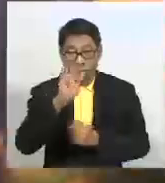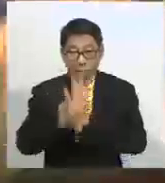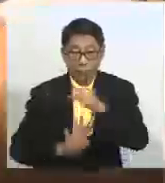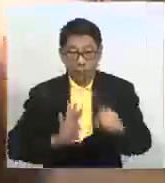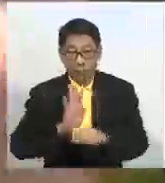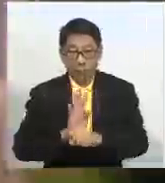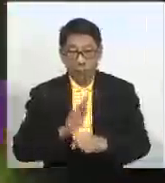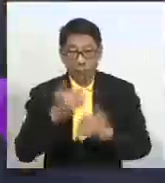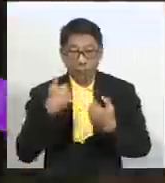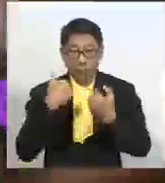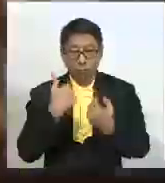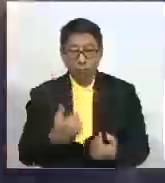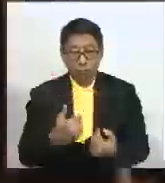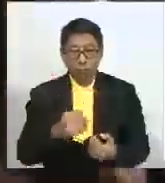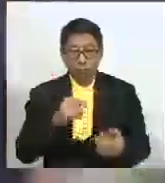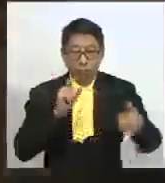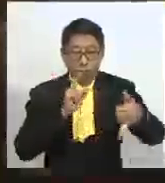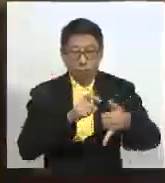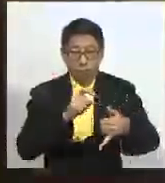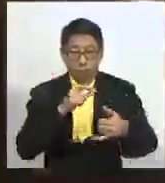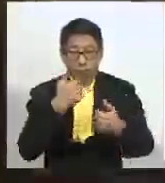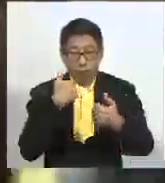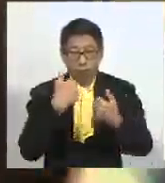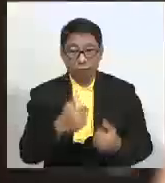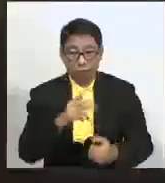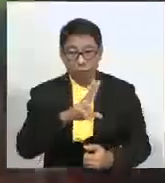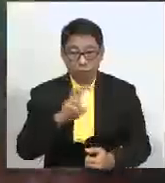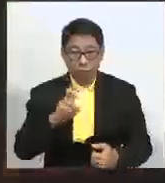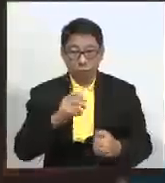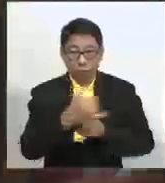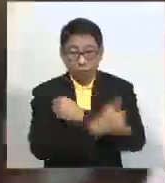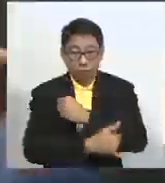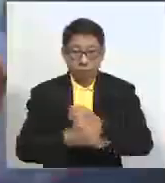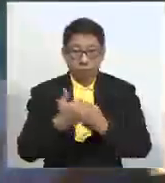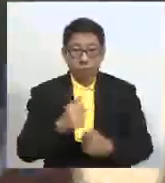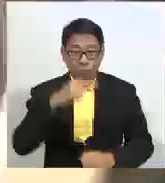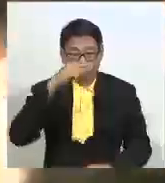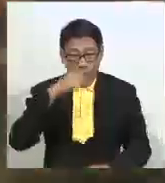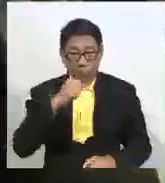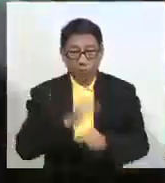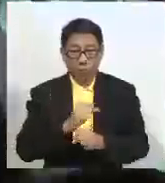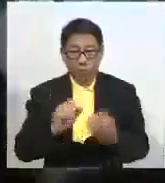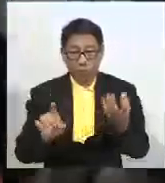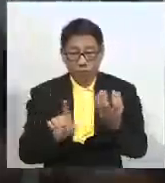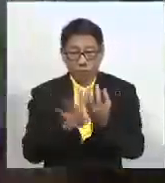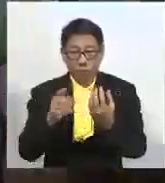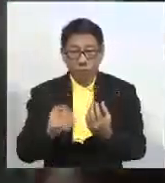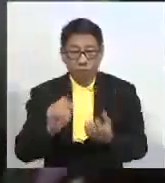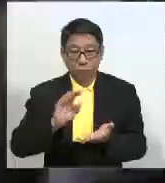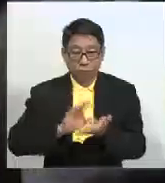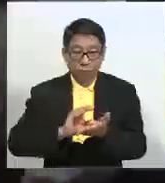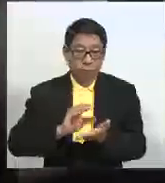ซ้อนค่ะจากการสำรวจ200เมืองทั่วโลกของ Mastercard ซึ่งไทยสามารถสร้างมูลค่าเพิ่มจากทุน